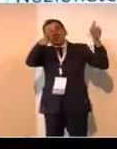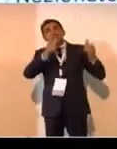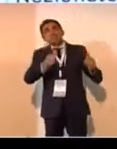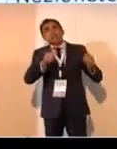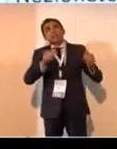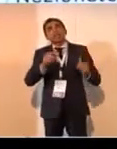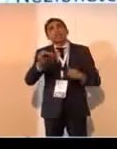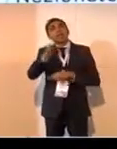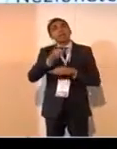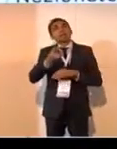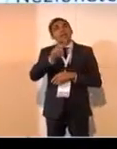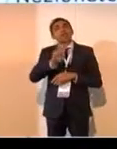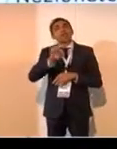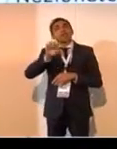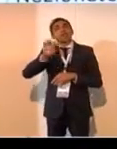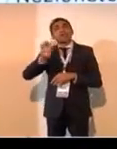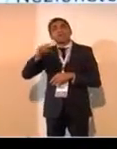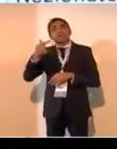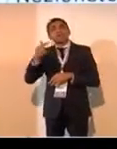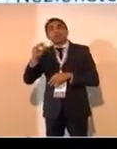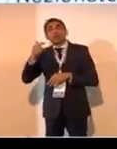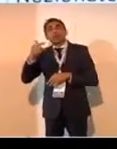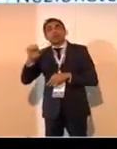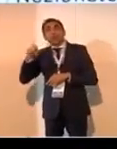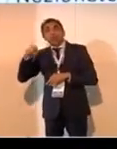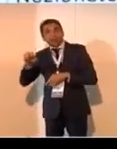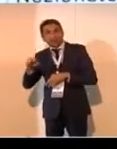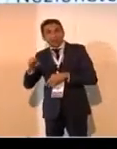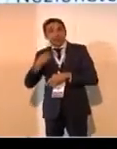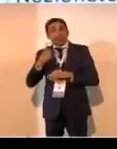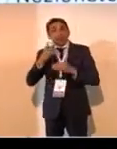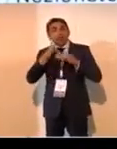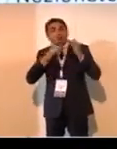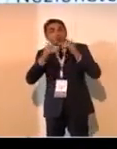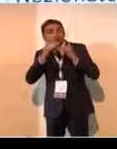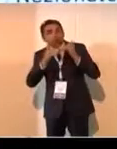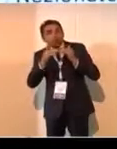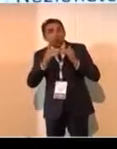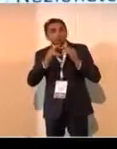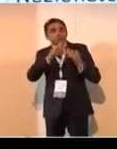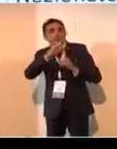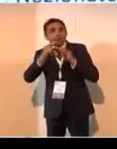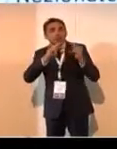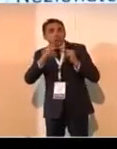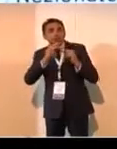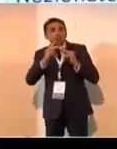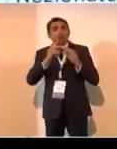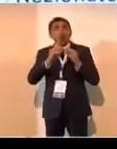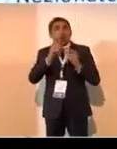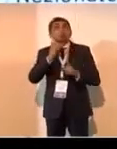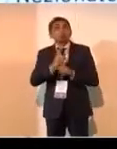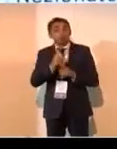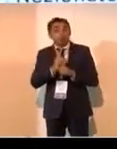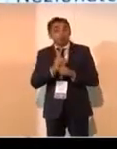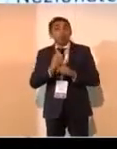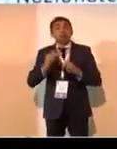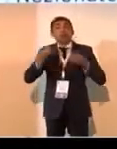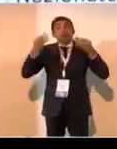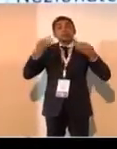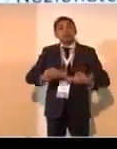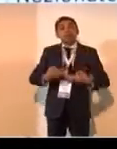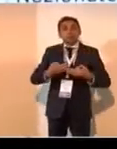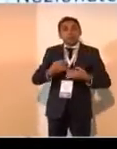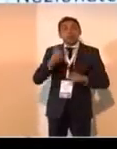Ventotene, cioè dal fatto che nel costruire insieme delle risposte ai bisogni, e il bisogno di sicurezza è un bisogno dei nostri